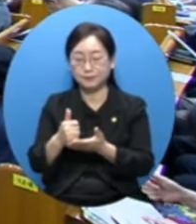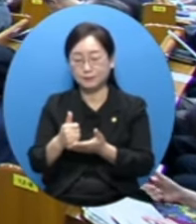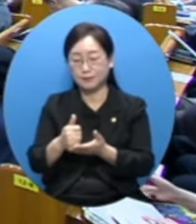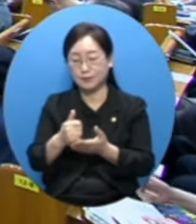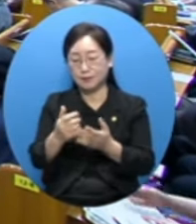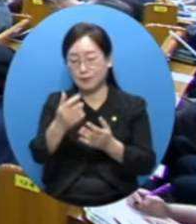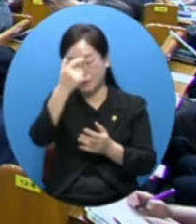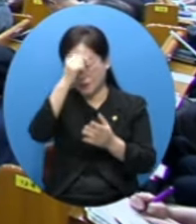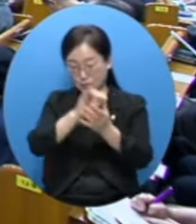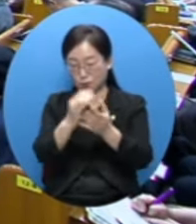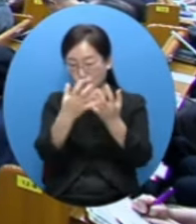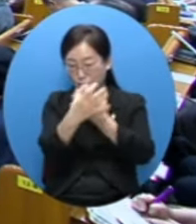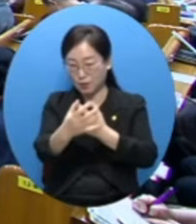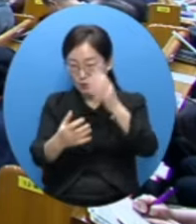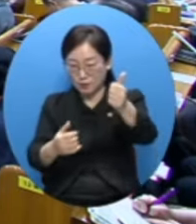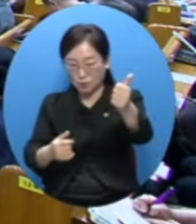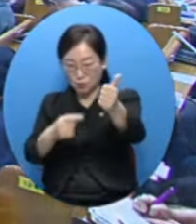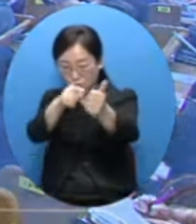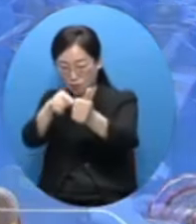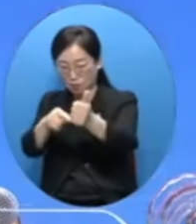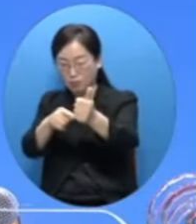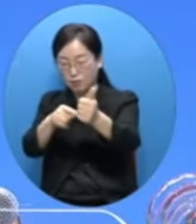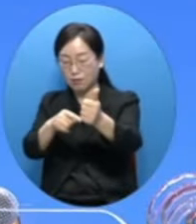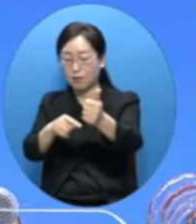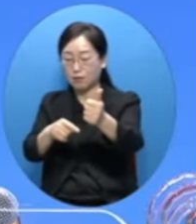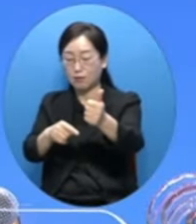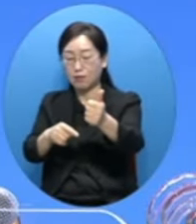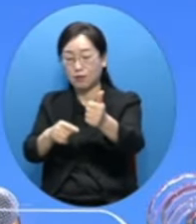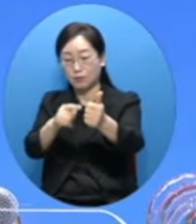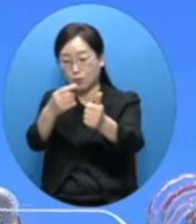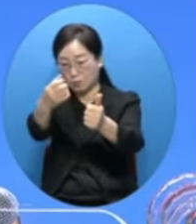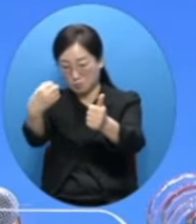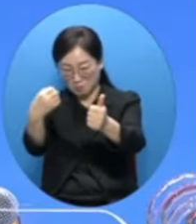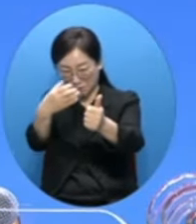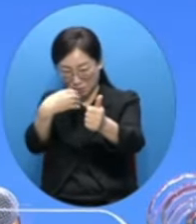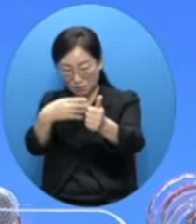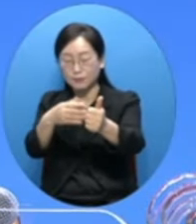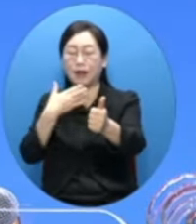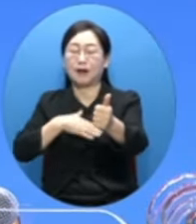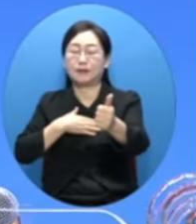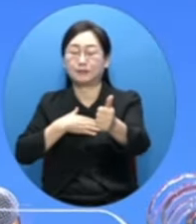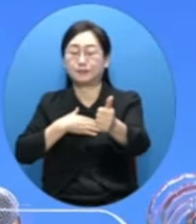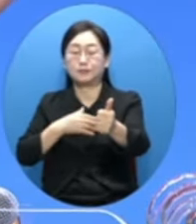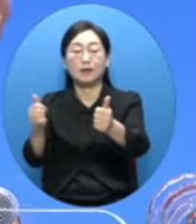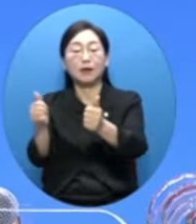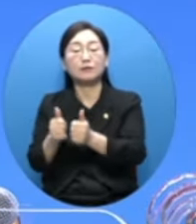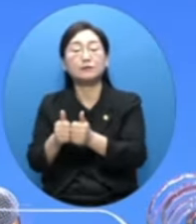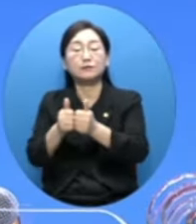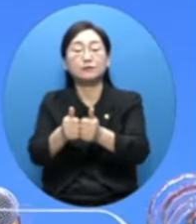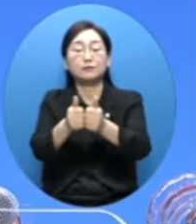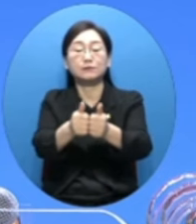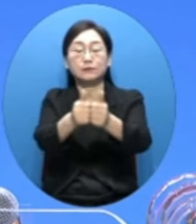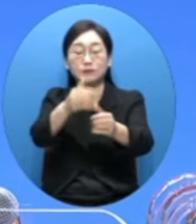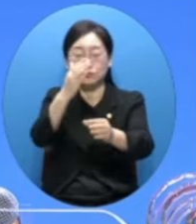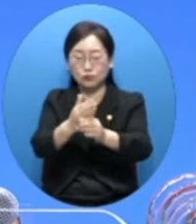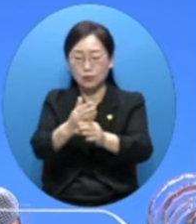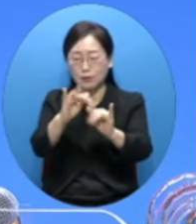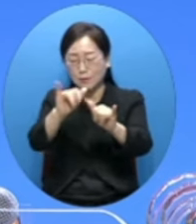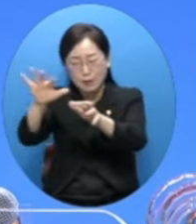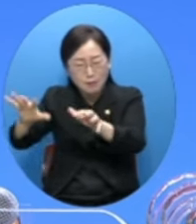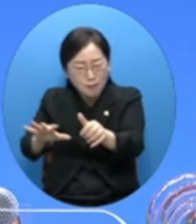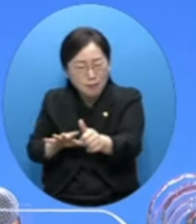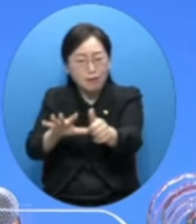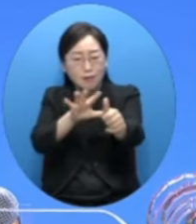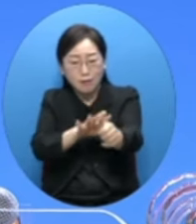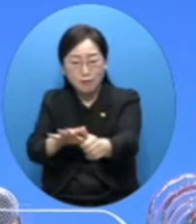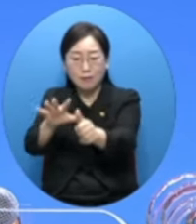말을 듣고 그의 딸을 고쳐주기 위해서 함께 가고 있는데 수많은 사람들이 예수님을 애워쌌습니다.